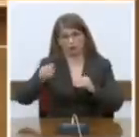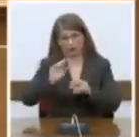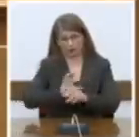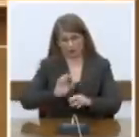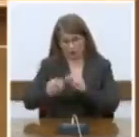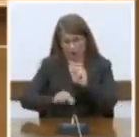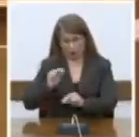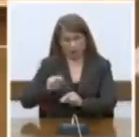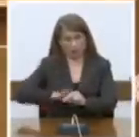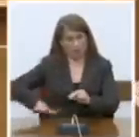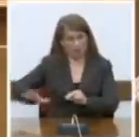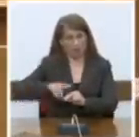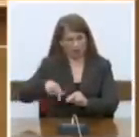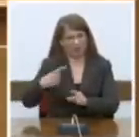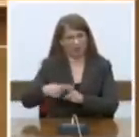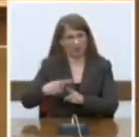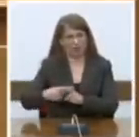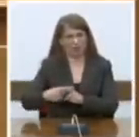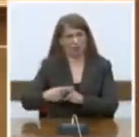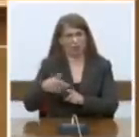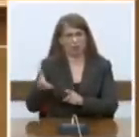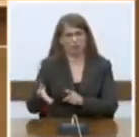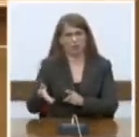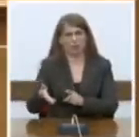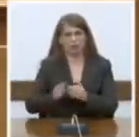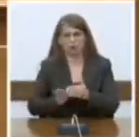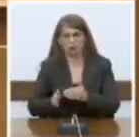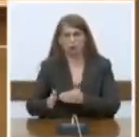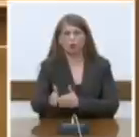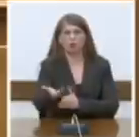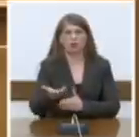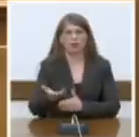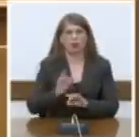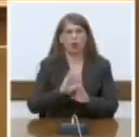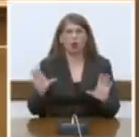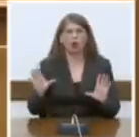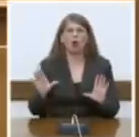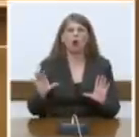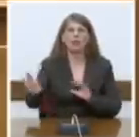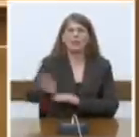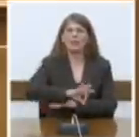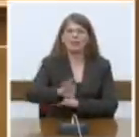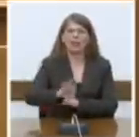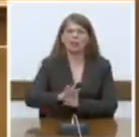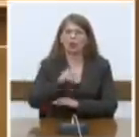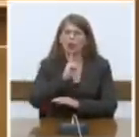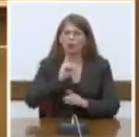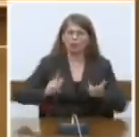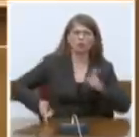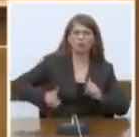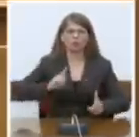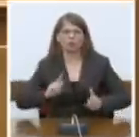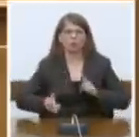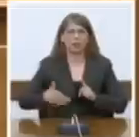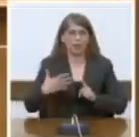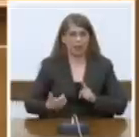Ελλάδα. Αυτή είναι η ιερέα του 50 και του 60, του Γκόρτσου και του Ρουσφετιού. Χωρίς σχεδιασμό, δηλαδή άγρια δύση. Γιατί μήπως έχουμε κτηματολόγιο?